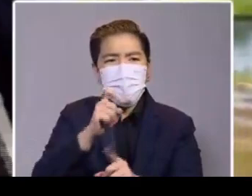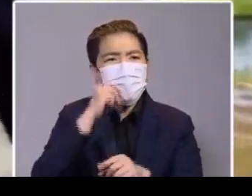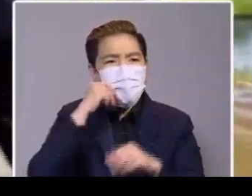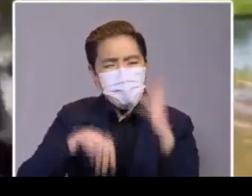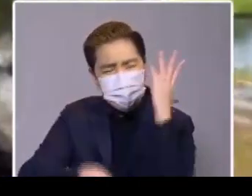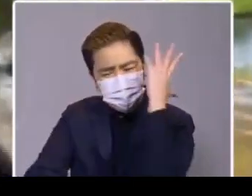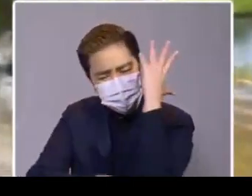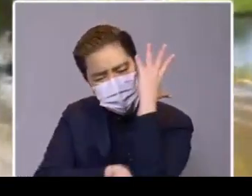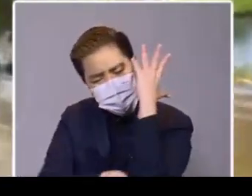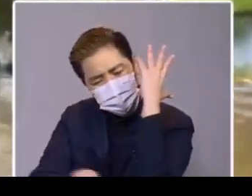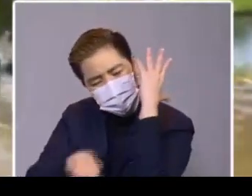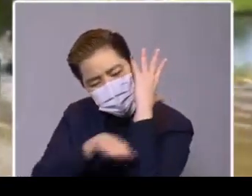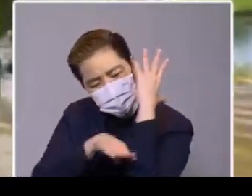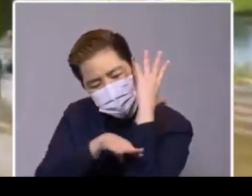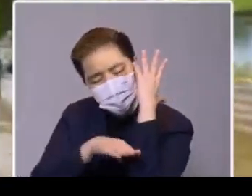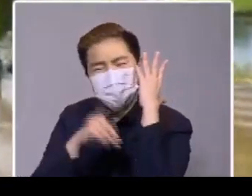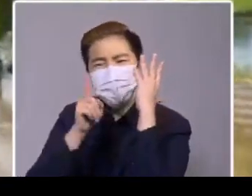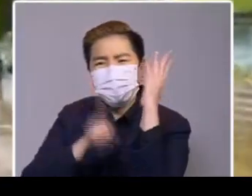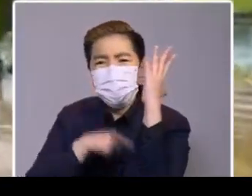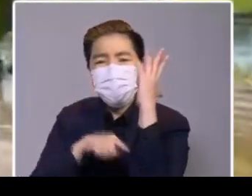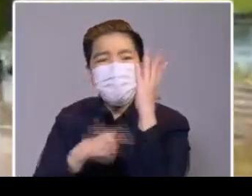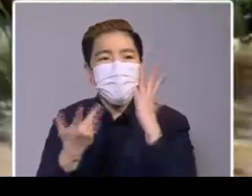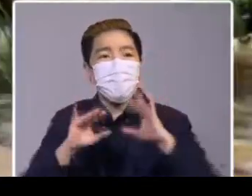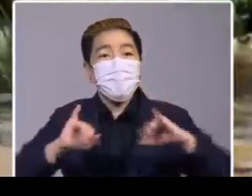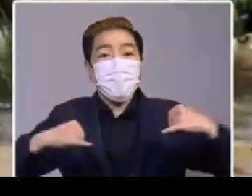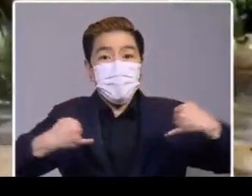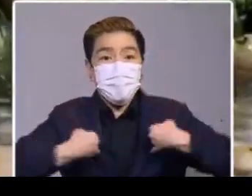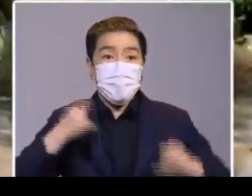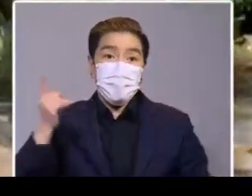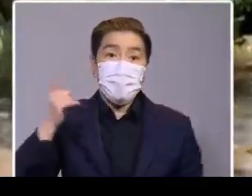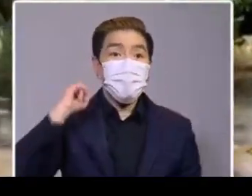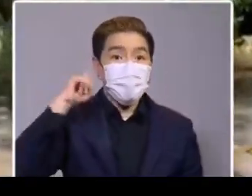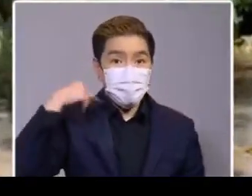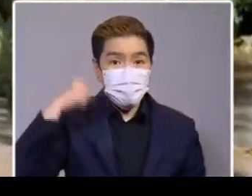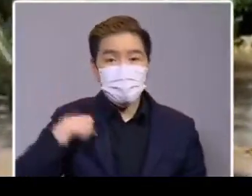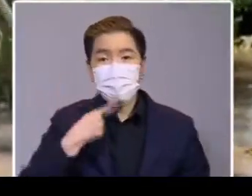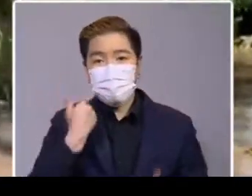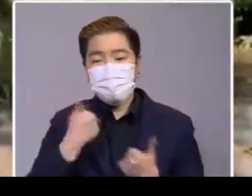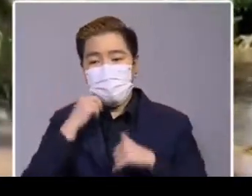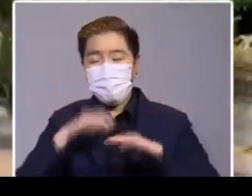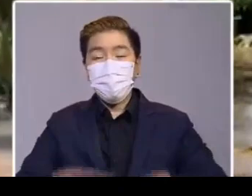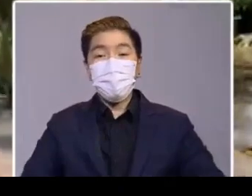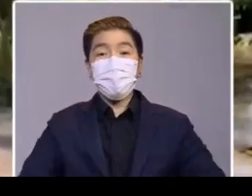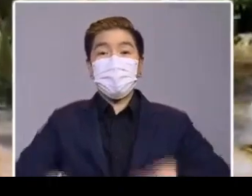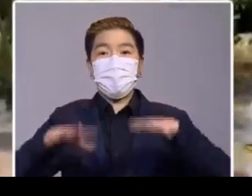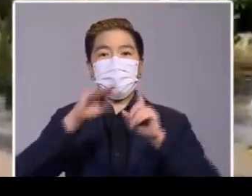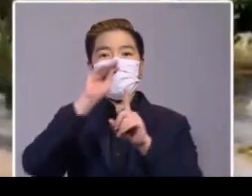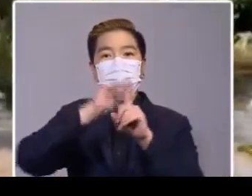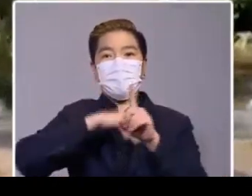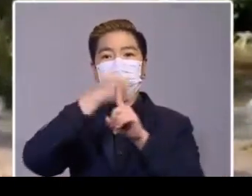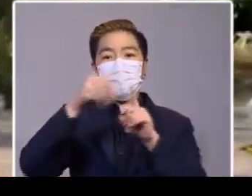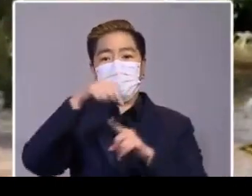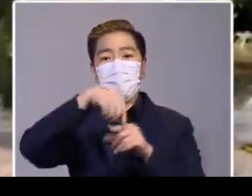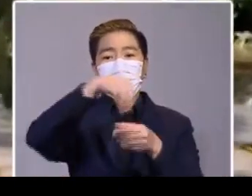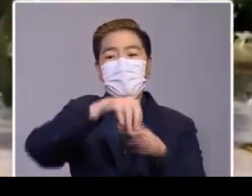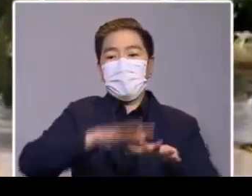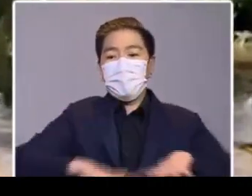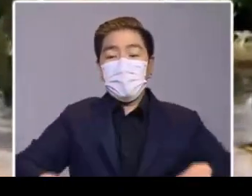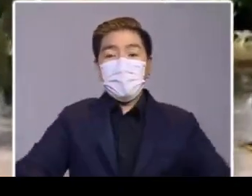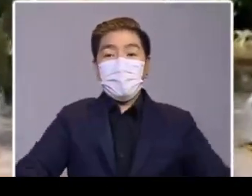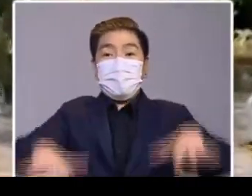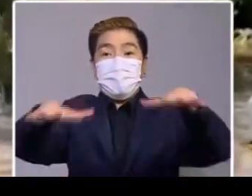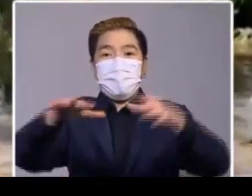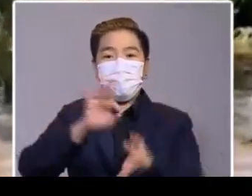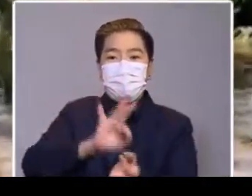แช่น้ำแบบนี้มานานมากอย่างเจ้าของสวนคุณป้ากัณหาเนี่ยบอกว่าหลังน้ำท่วมเข้าบ้านและสวนกล้วยก็อยู่ด้านในเนี่ยมันสูงถึง